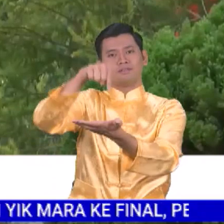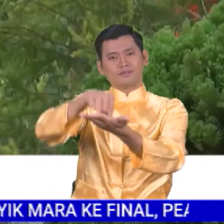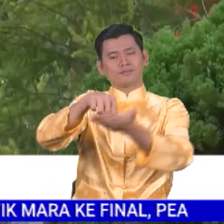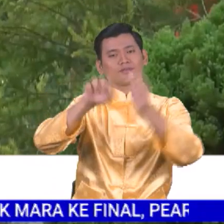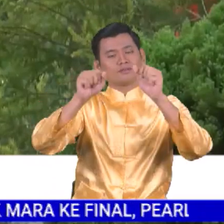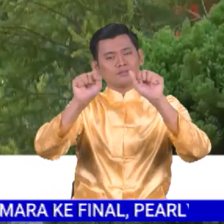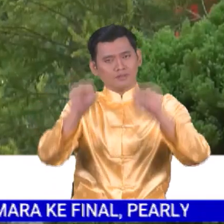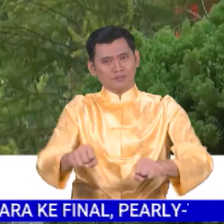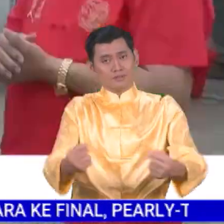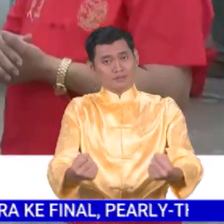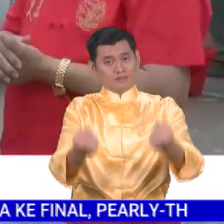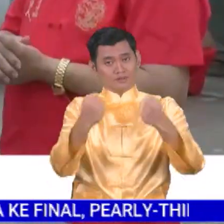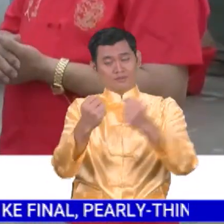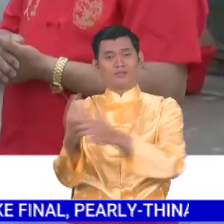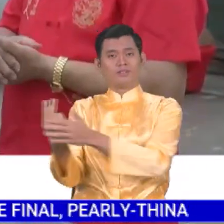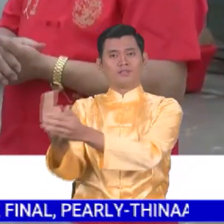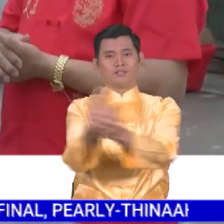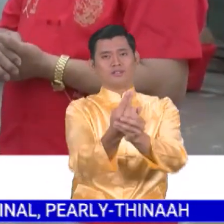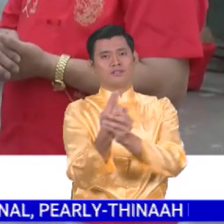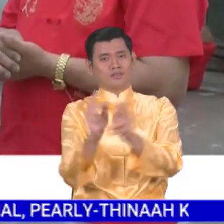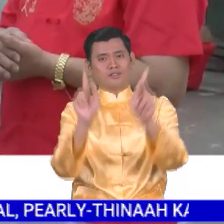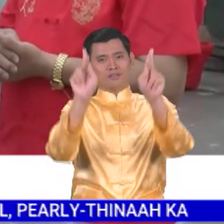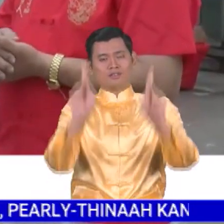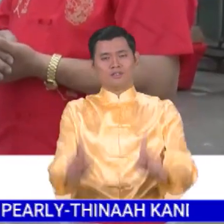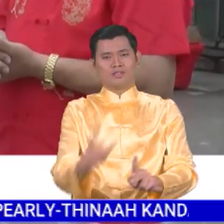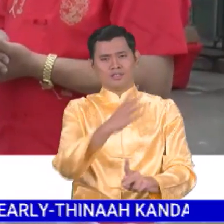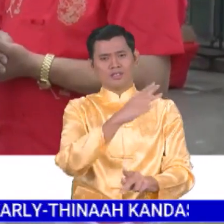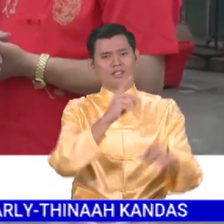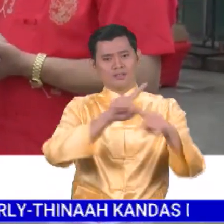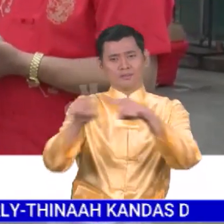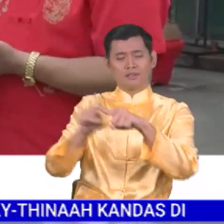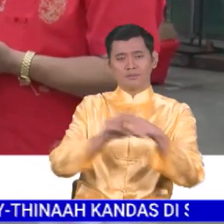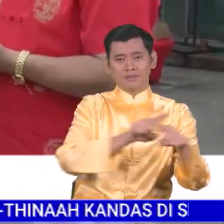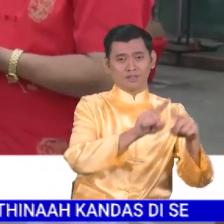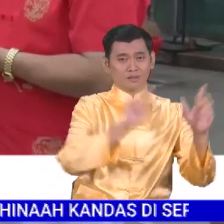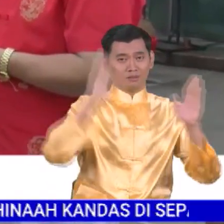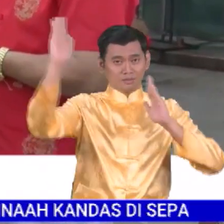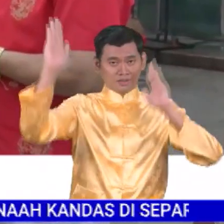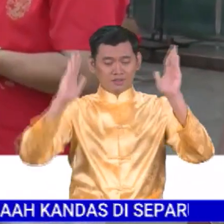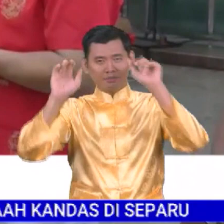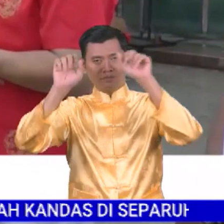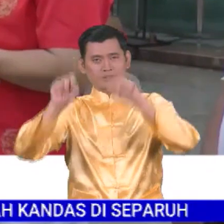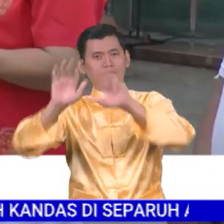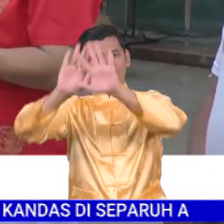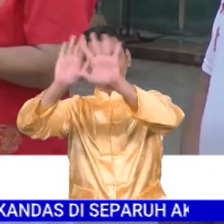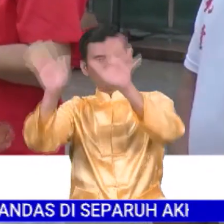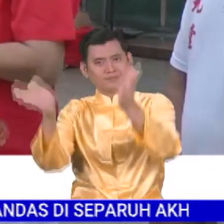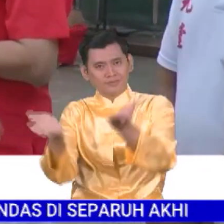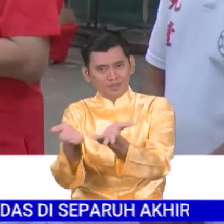bagi mengukuhkan perpaduan kaum serta menonjolkan keunikan Malaysia di persada dunia.